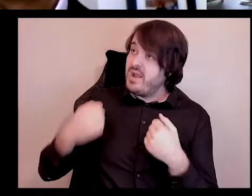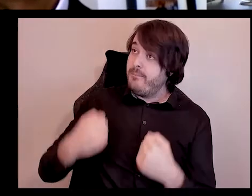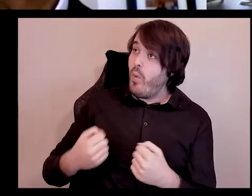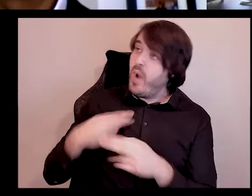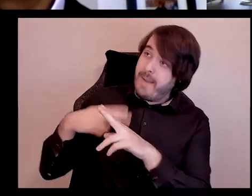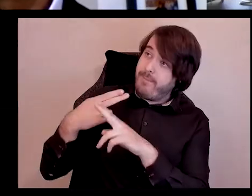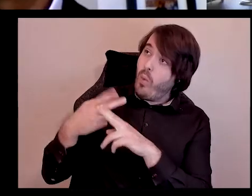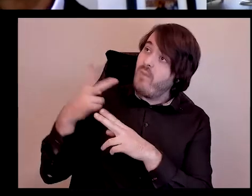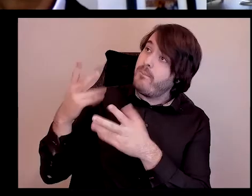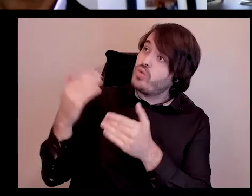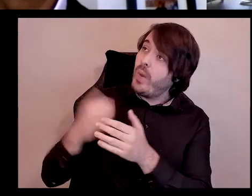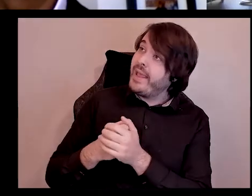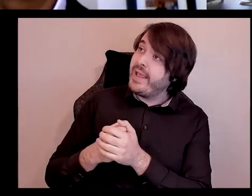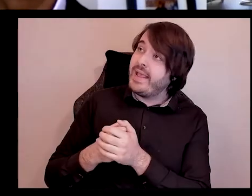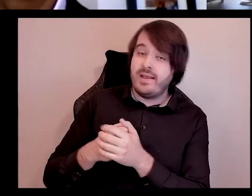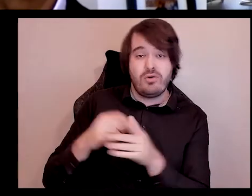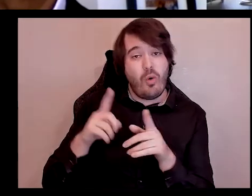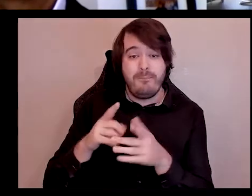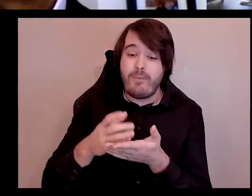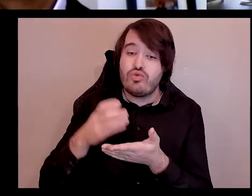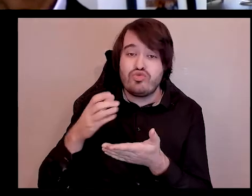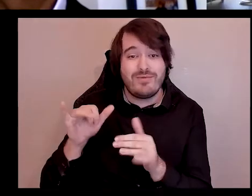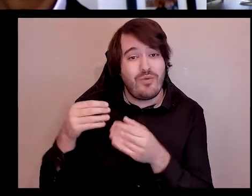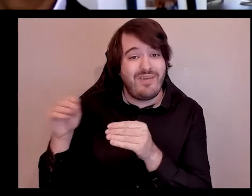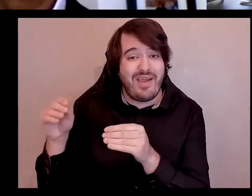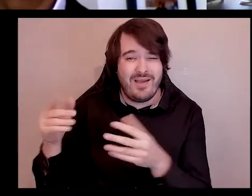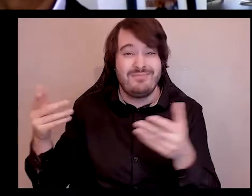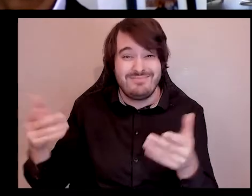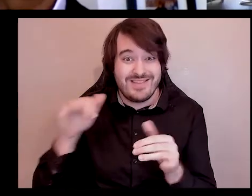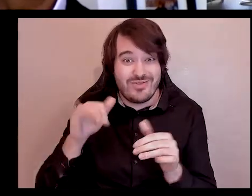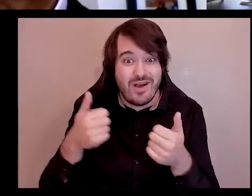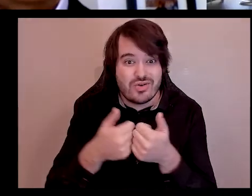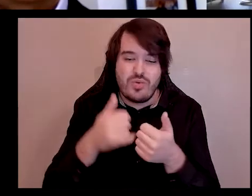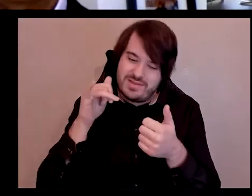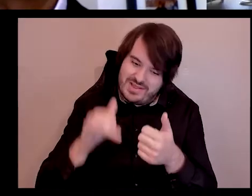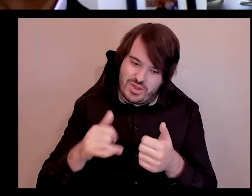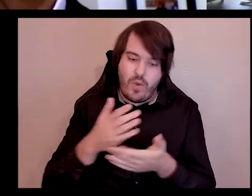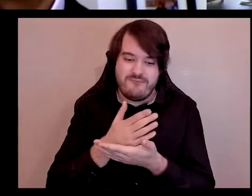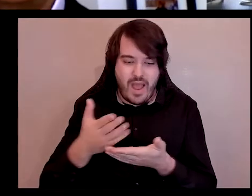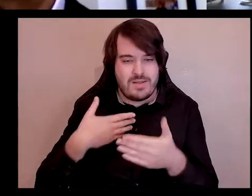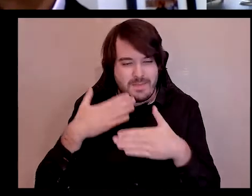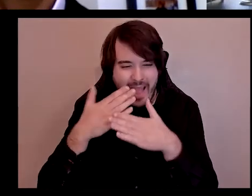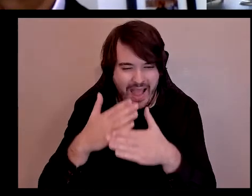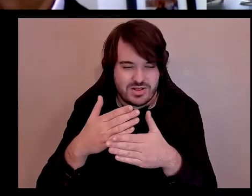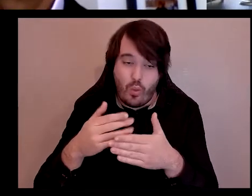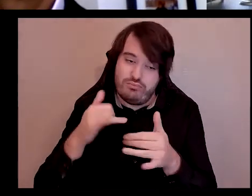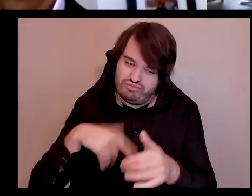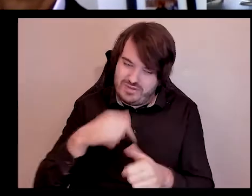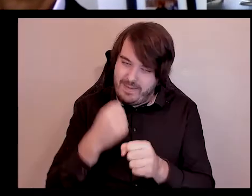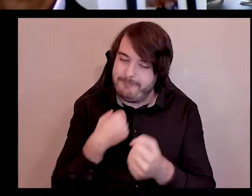promoteur, et l'acheteur se retrouve du côté de l'entreprise. Est-ce que vous avez réussi à prouver que votre produit répond aux